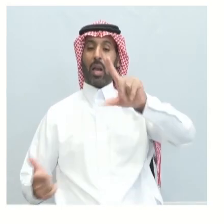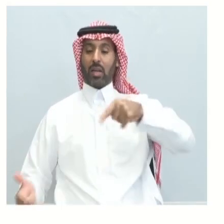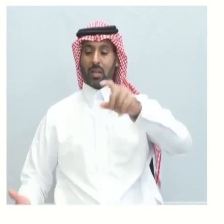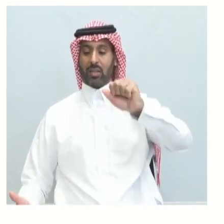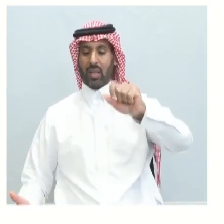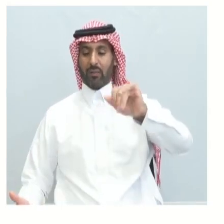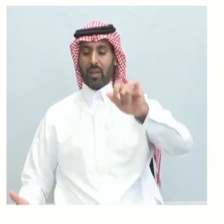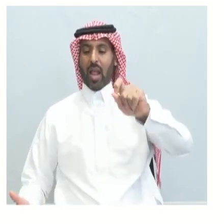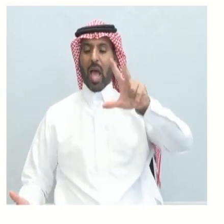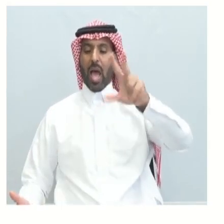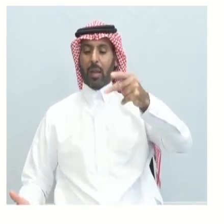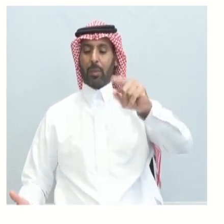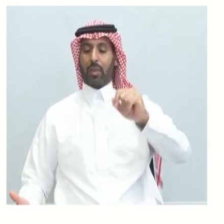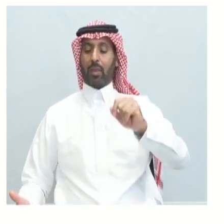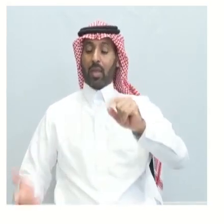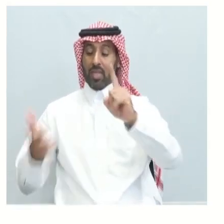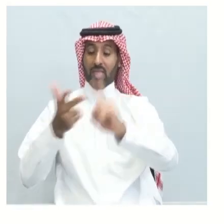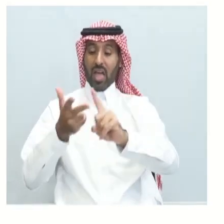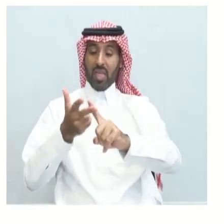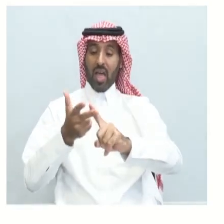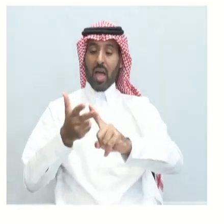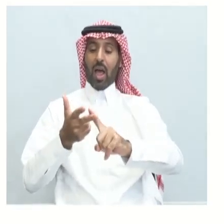واقليم البحر الاحمر